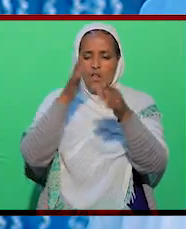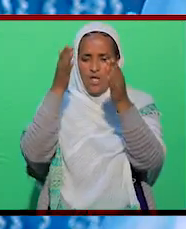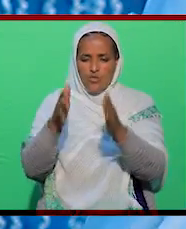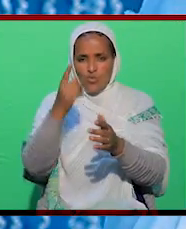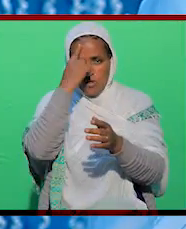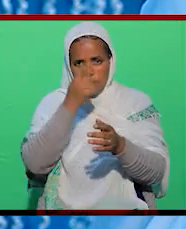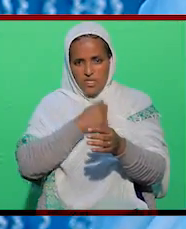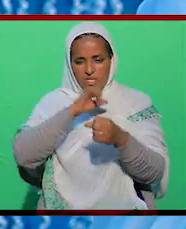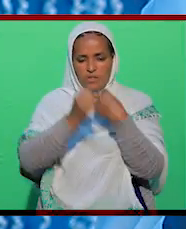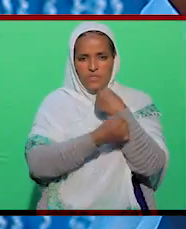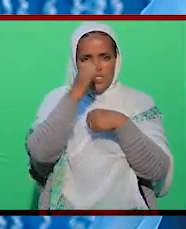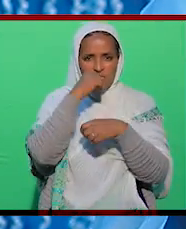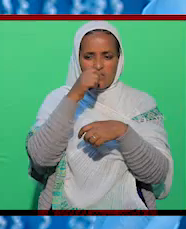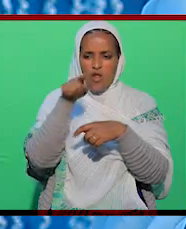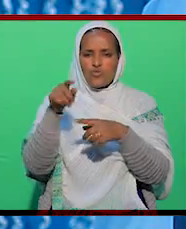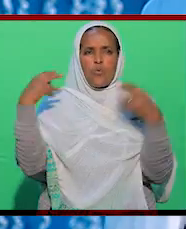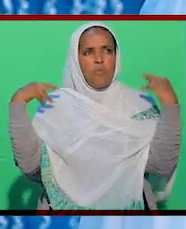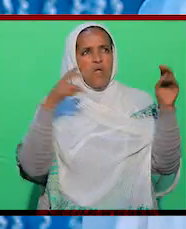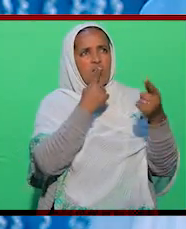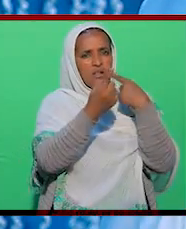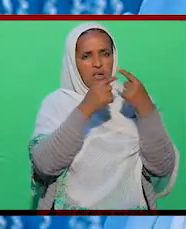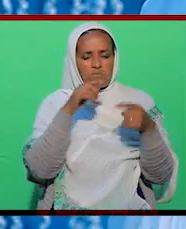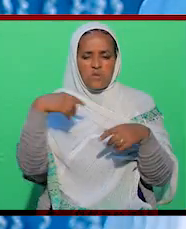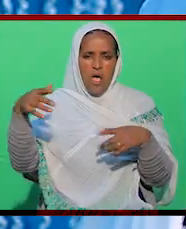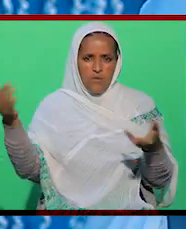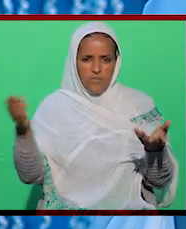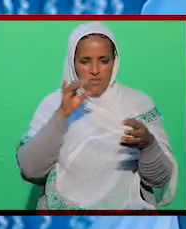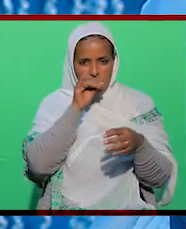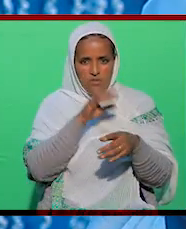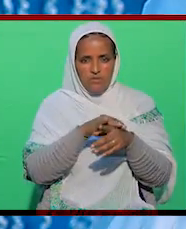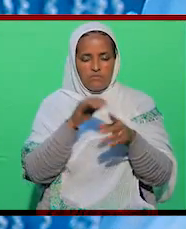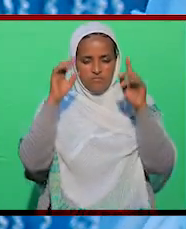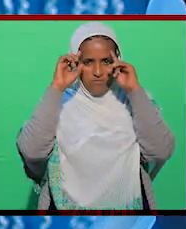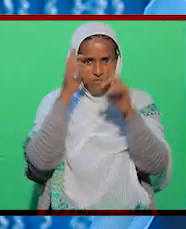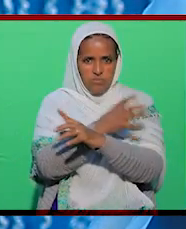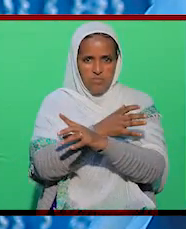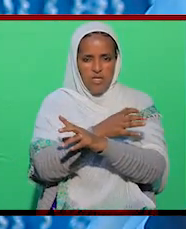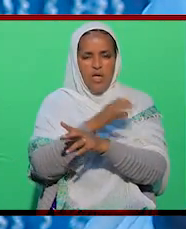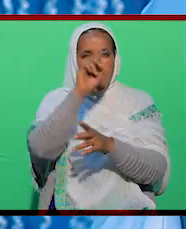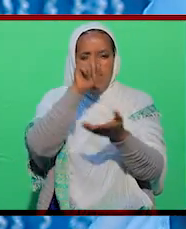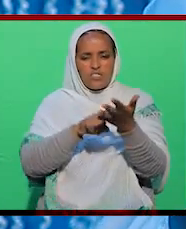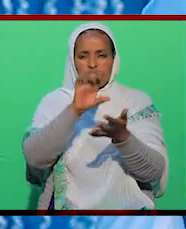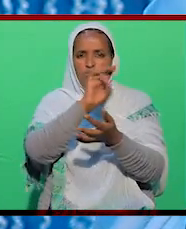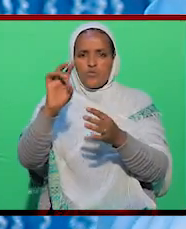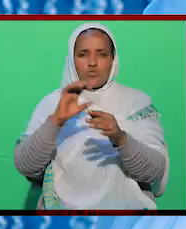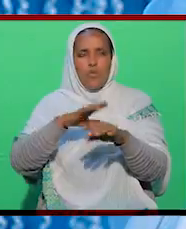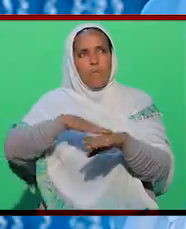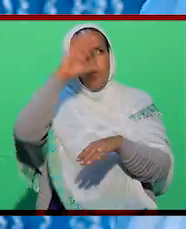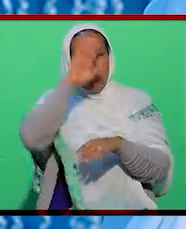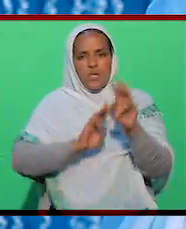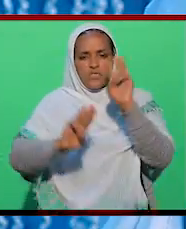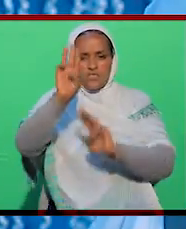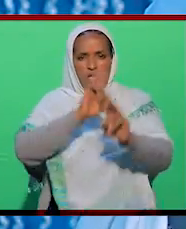የሚባል ፈውስ ላይ ያተኮረ እምነት የመሰረተች ሴት ራሱ መላክ ያነጋግረኛል ምናምን ብላ ካልት ፈጥራ ነው የሄደችው። 1700